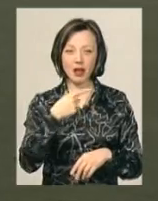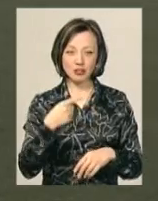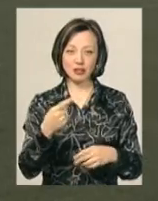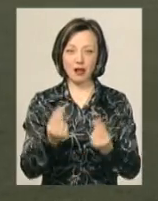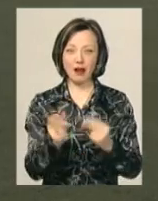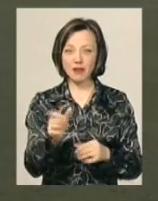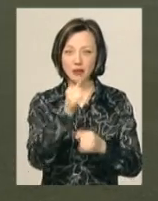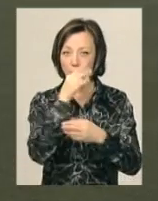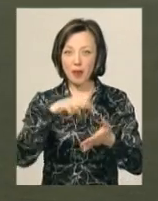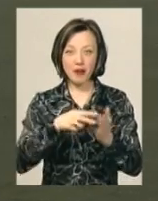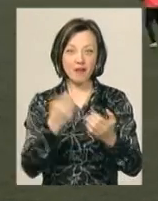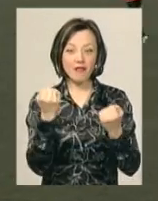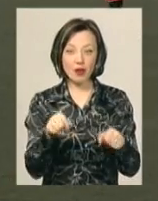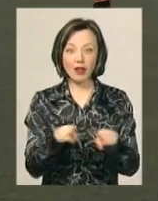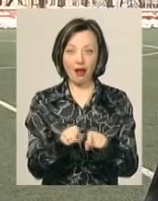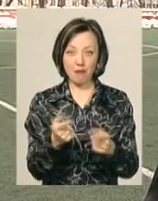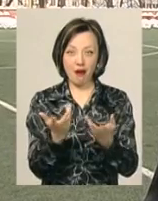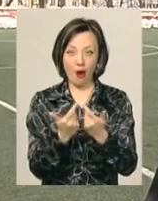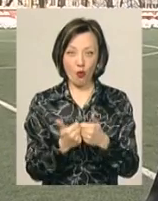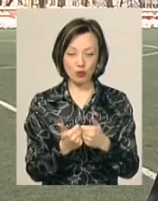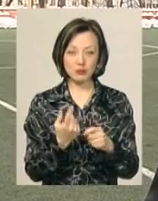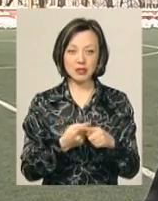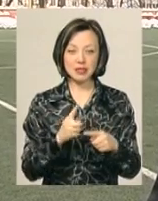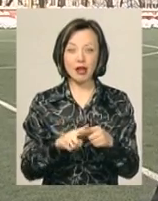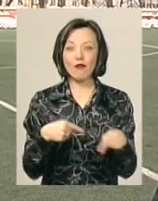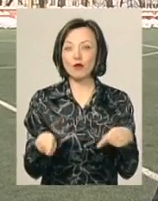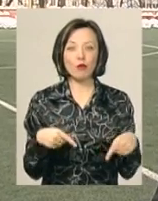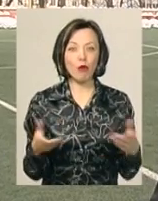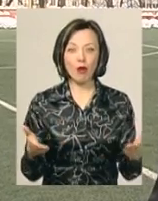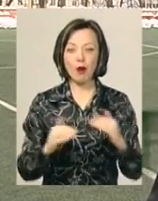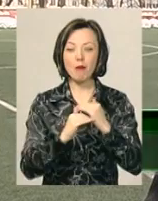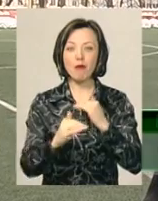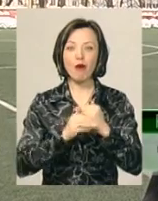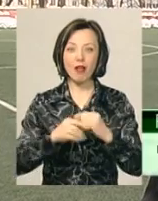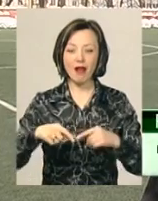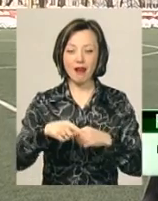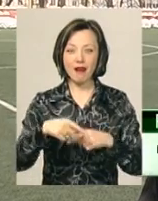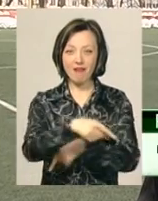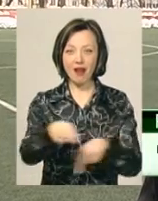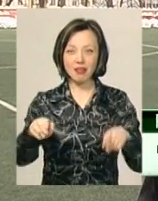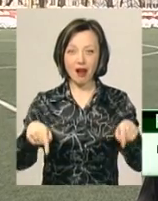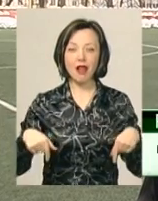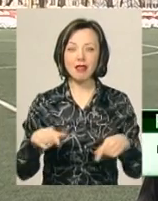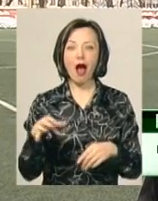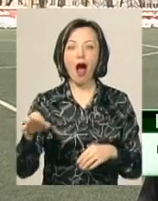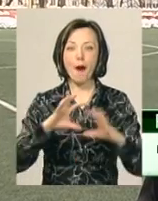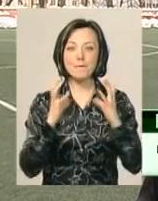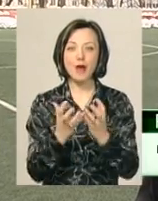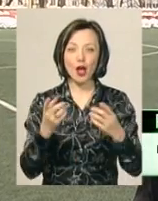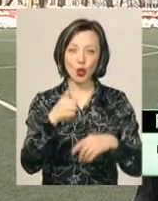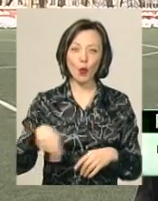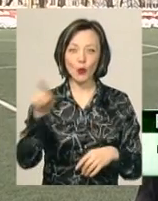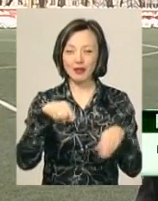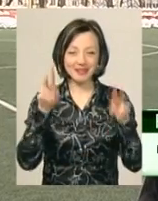могли передбачити, що виграють з таким рахунком. Це футбол, поле квадратне, м'яч круглий. Тут таке,